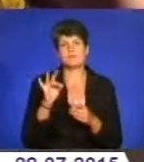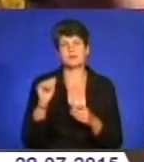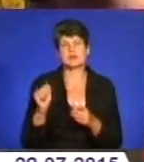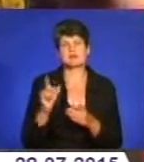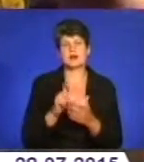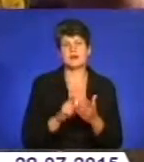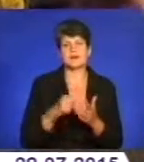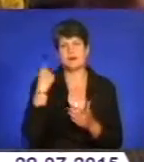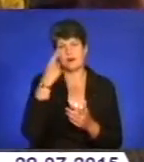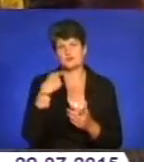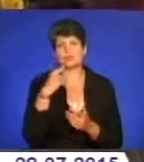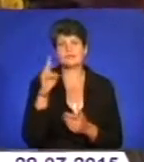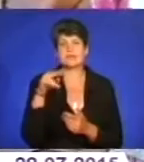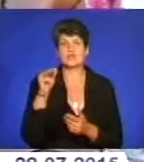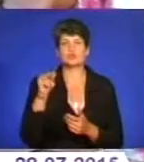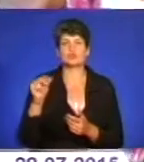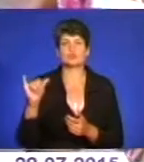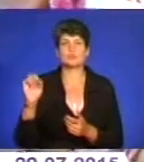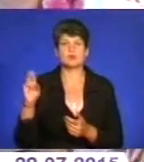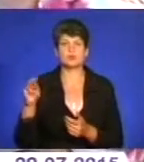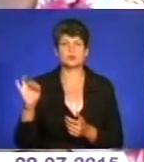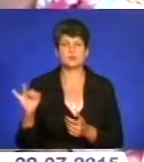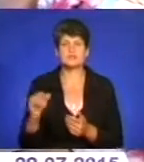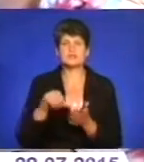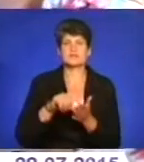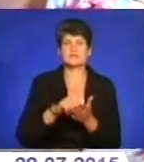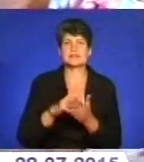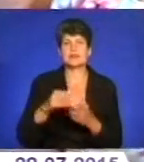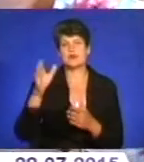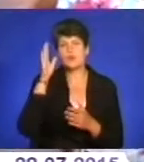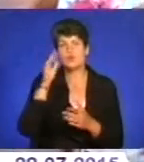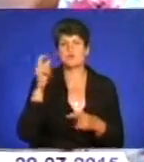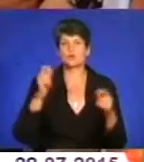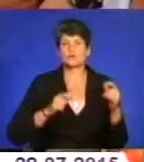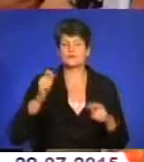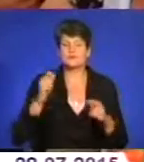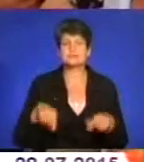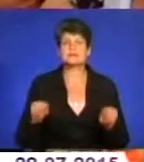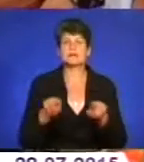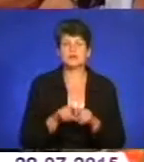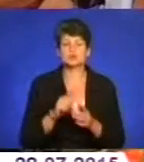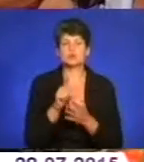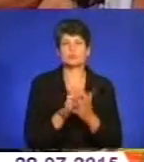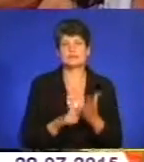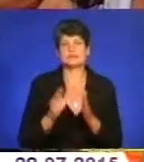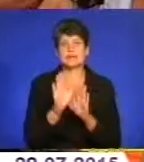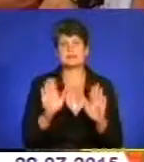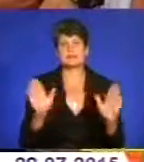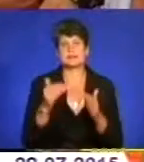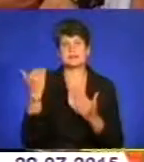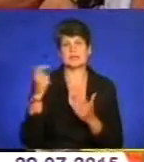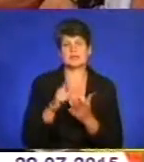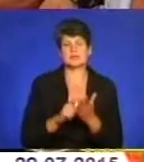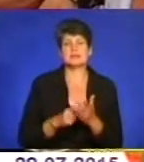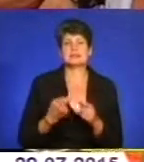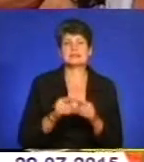нарисів авторства Дарії Чубатої, її виступи на наукових конференціях, мистецьких заходах, а також поезію і пісні на її вірші. Це